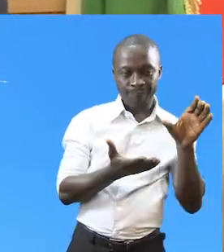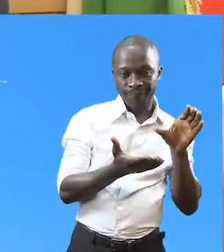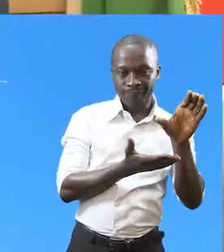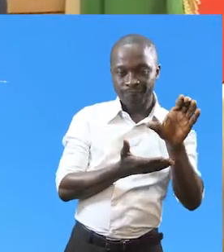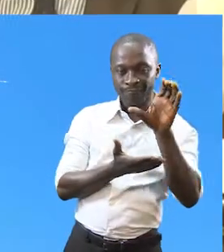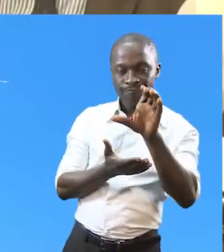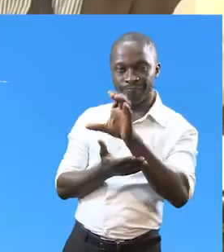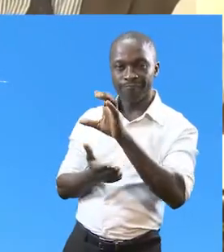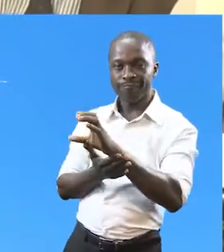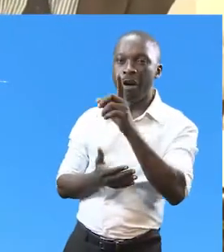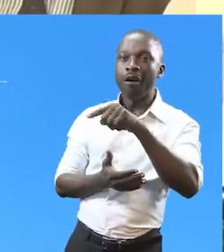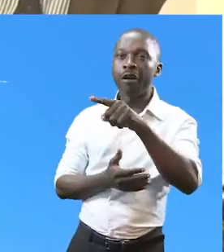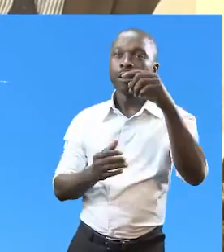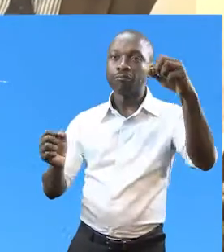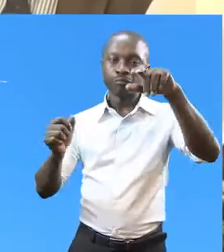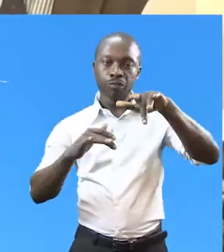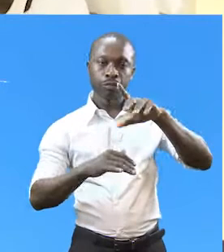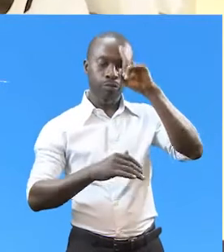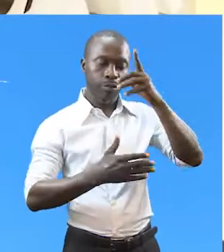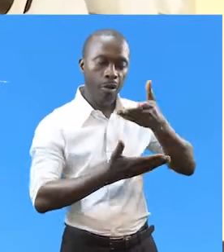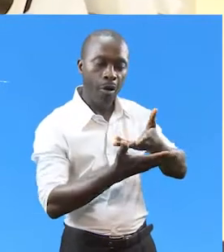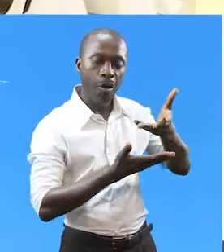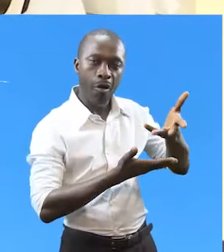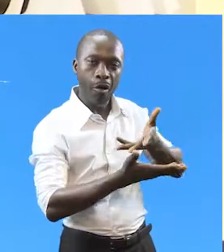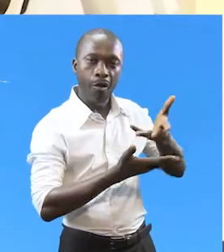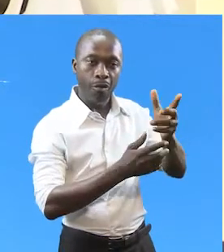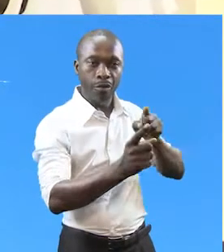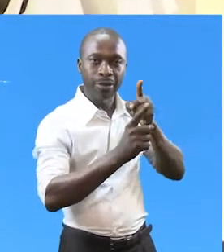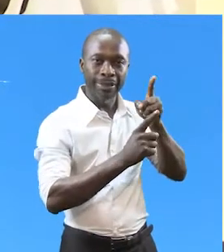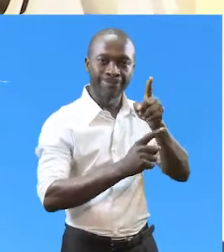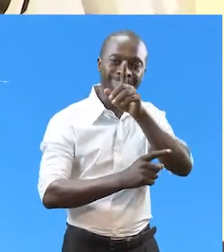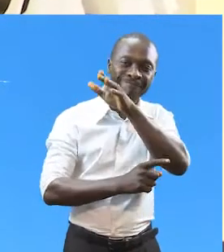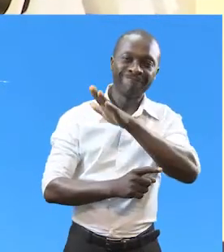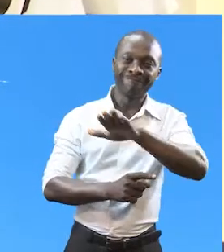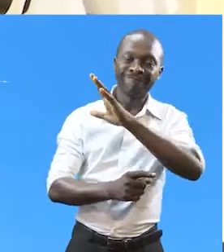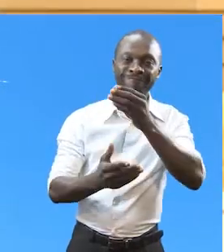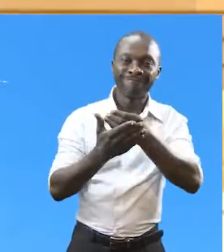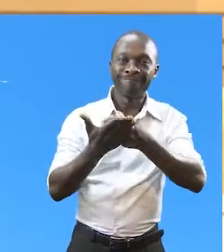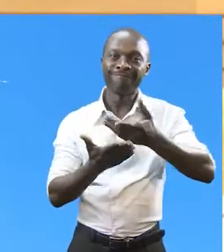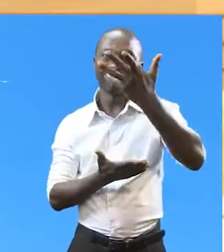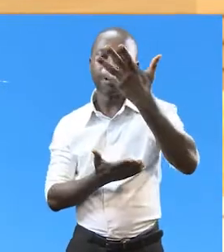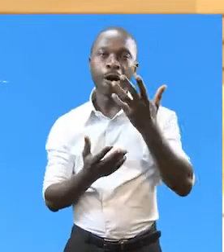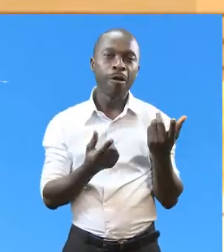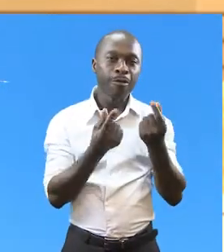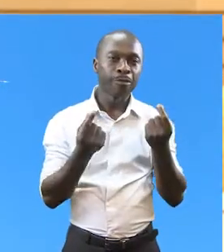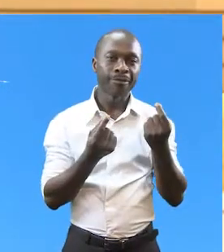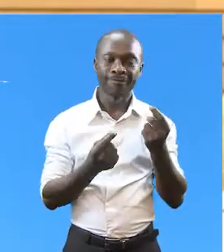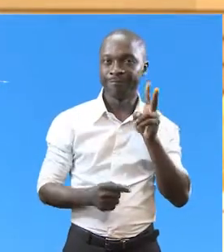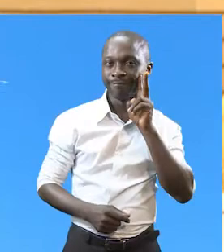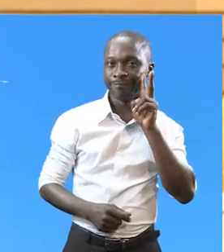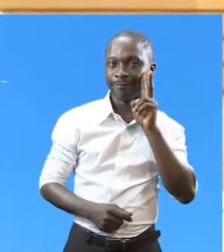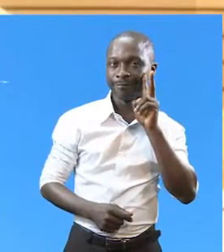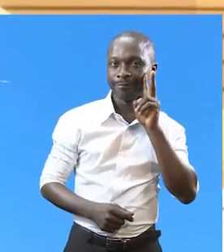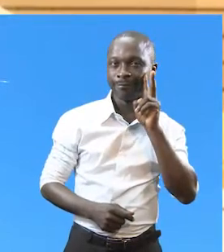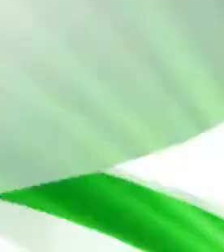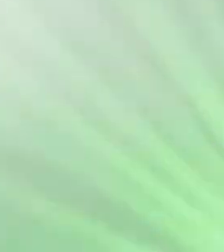réuni les partenaires bilatéraux et multilatéraux, traditionnels et émergents, publics et privés. Madame, monsieur, voilà pour les titres de ce